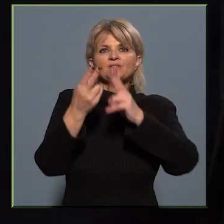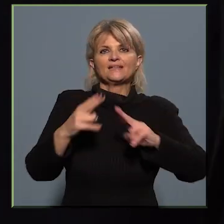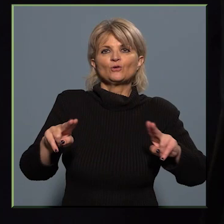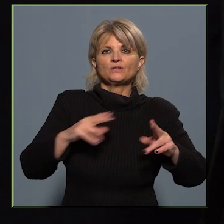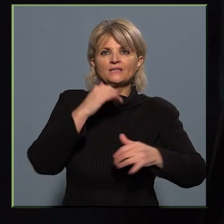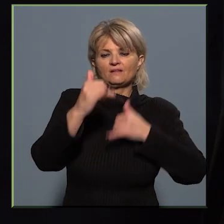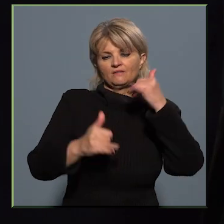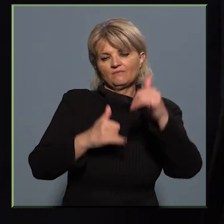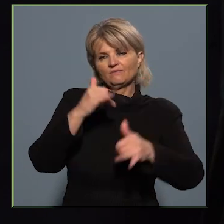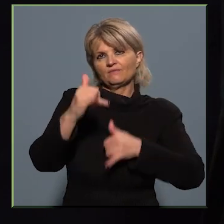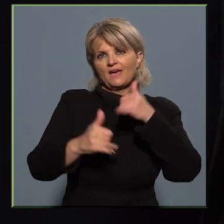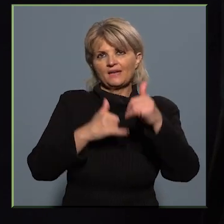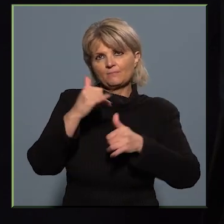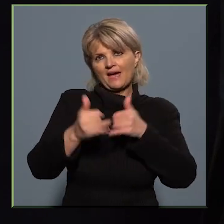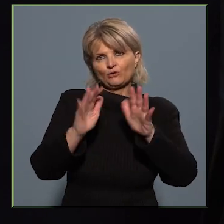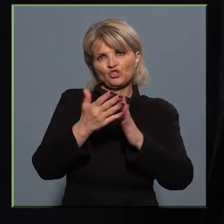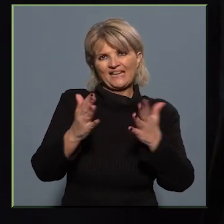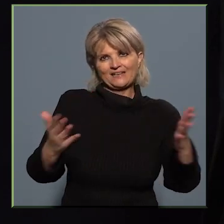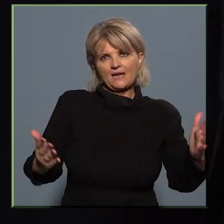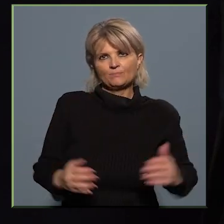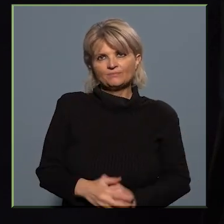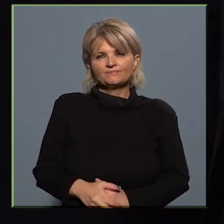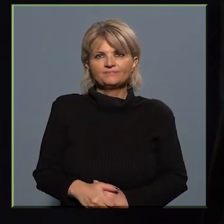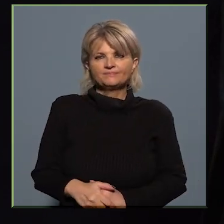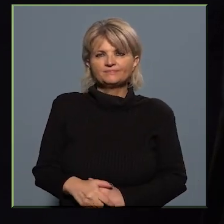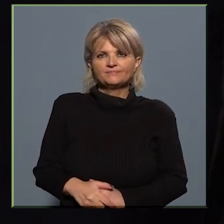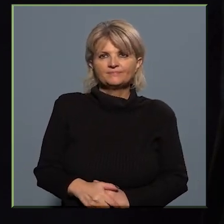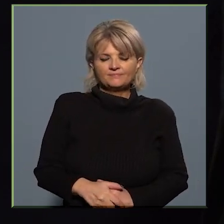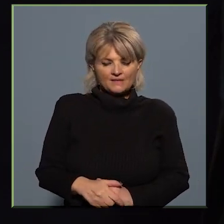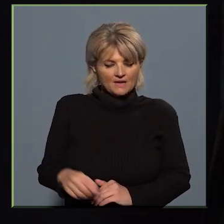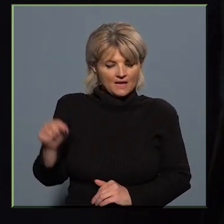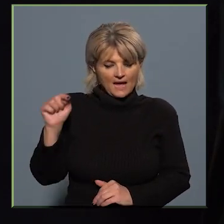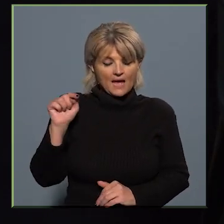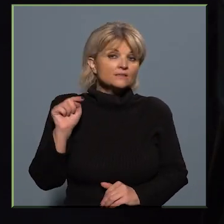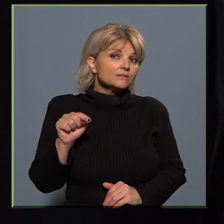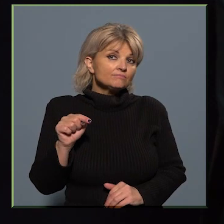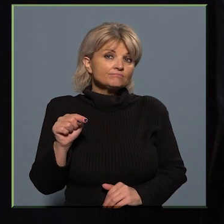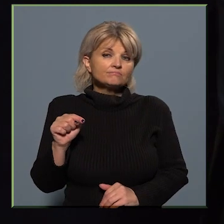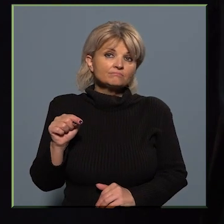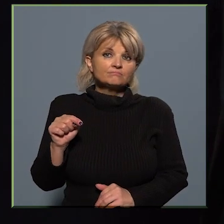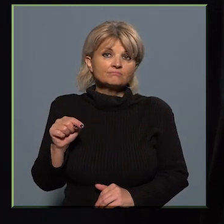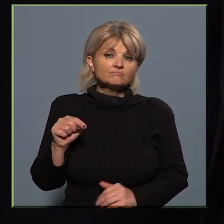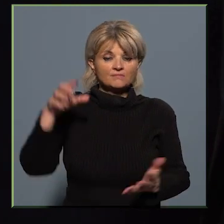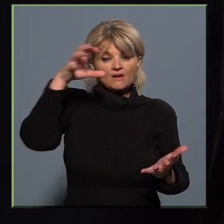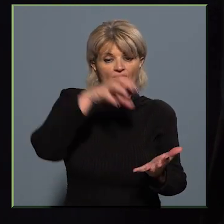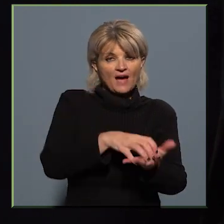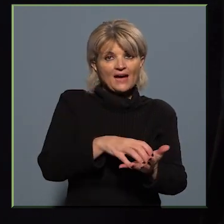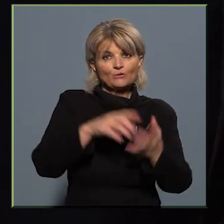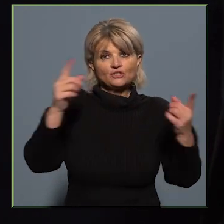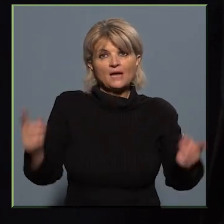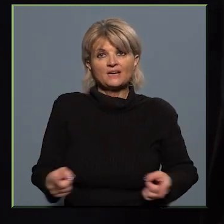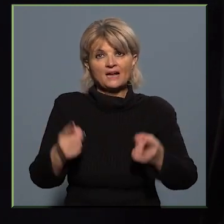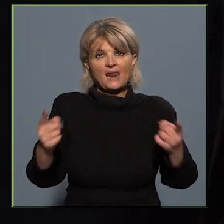kerékpáros térképre, még inkább, mint eddig, és ez egyúttal város propagandának